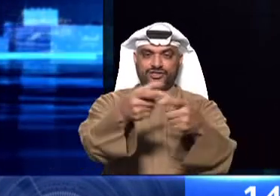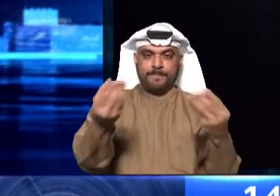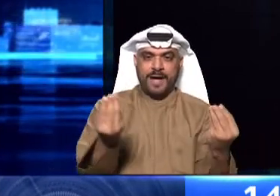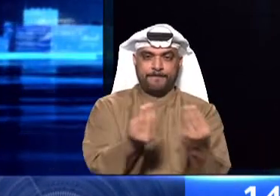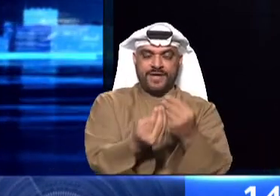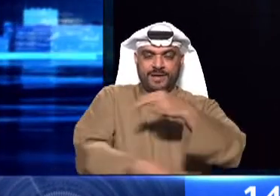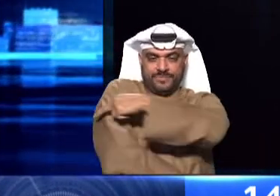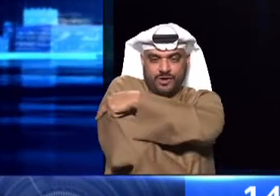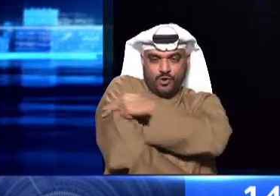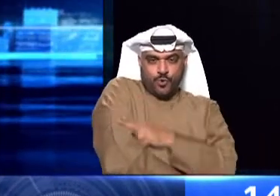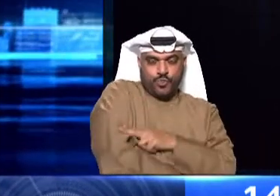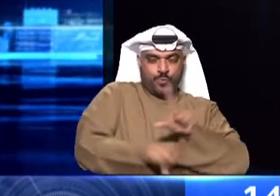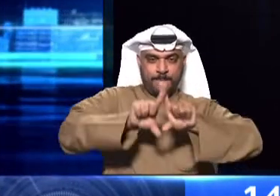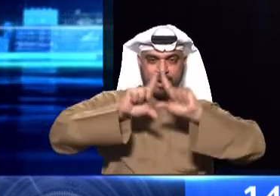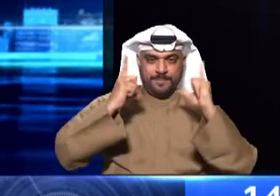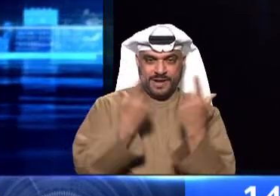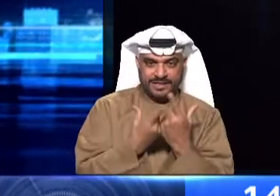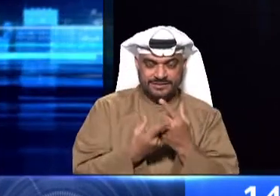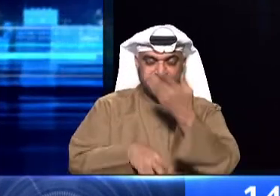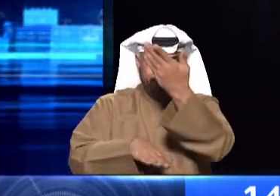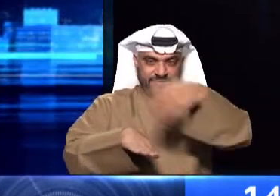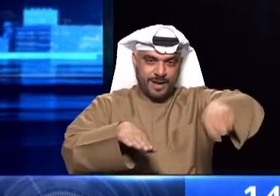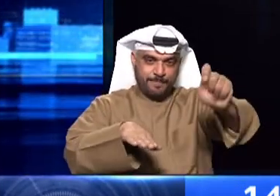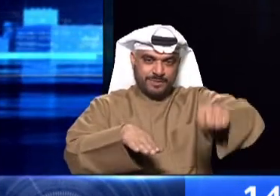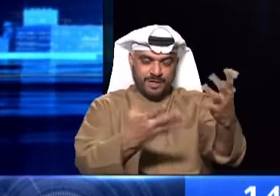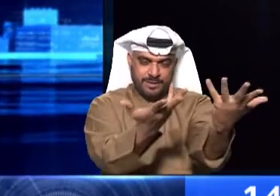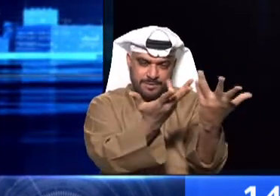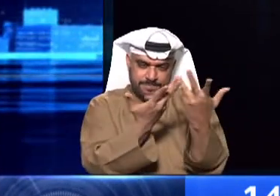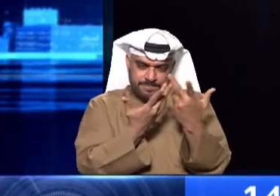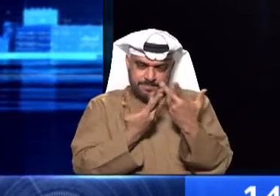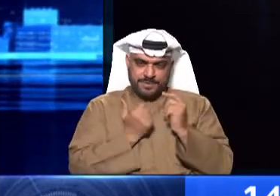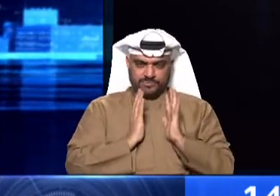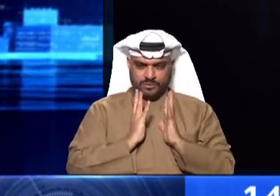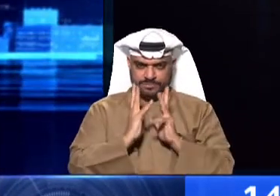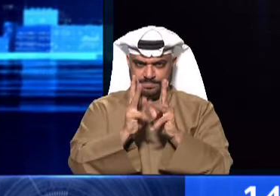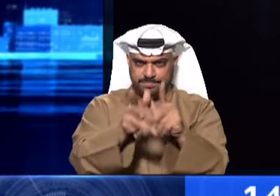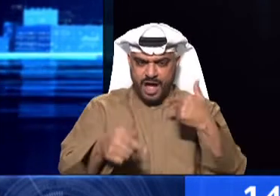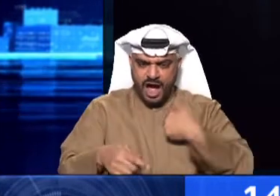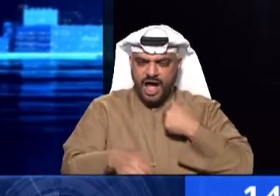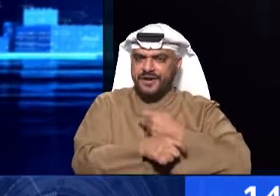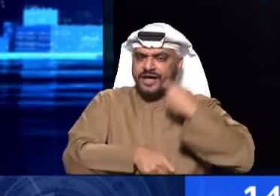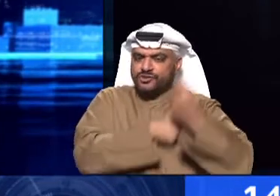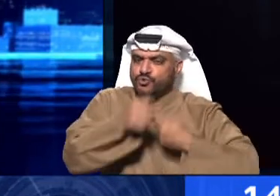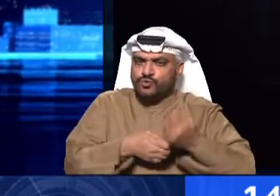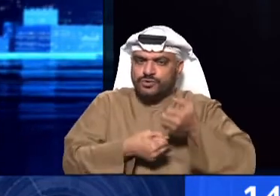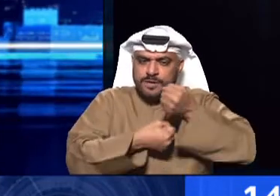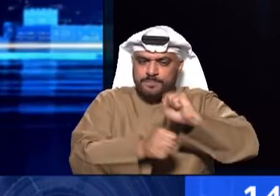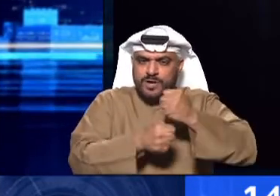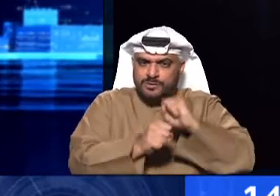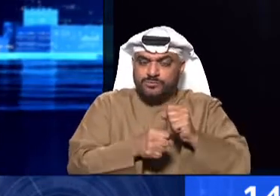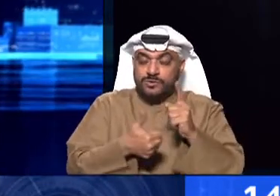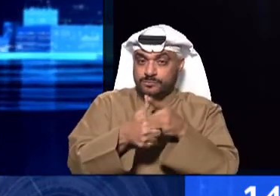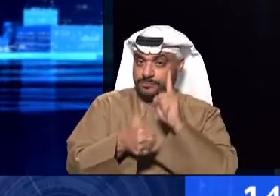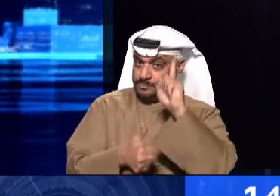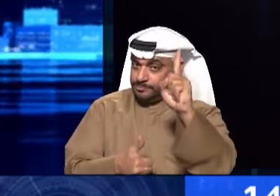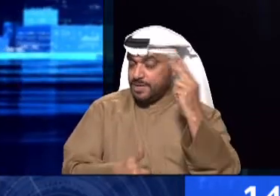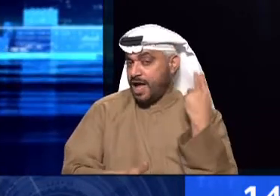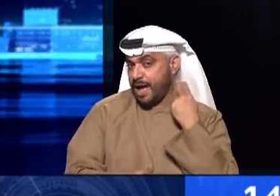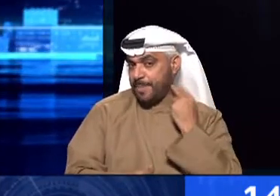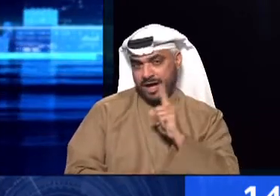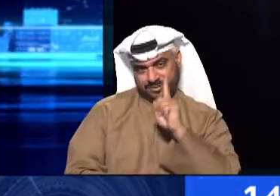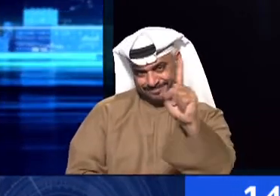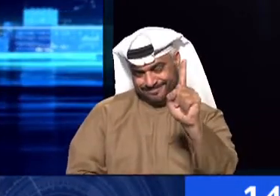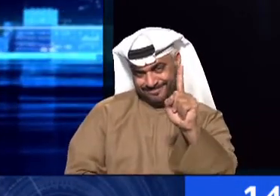في اللجنه واستمعوا الى الجهود اللي قاعده تبذلها مو بس البلديه امانه، يعني عشان